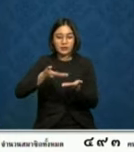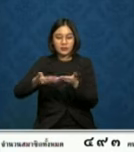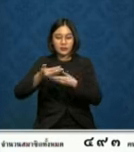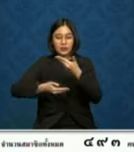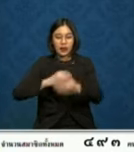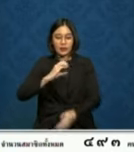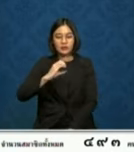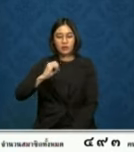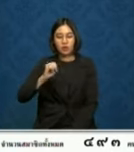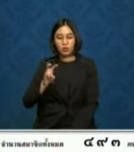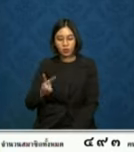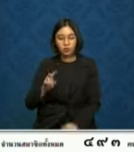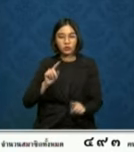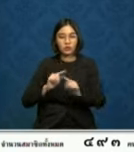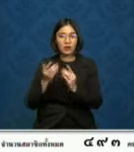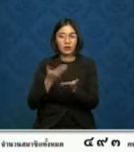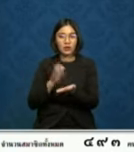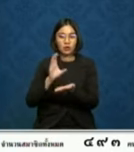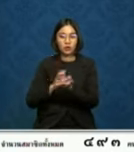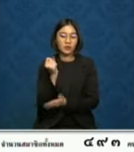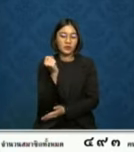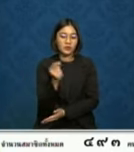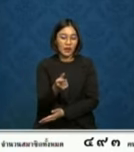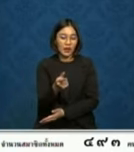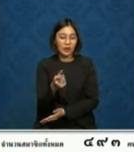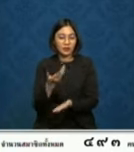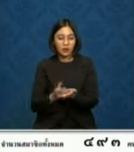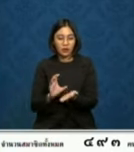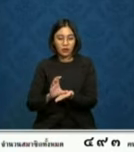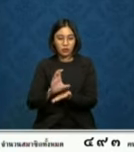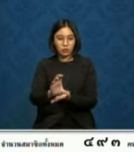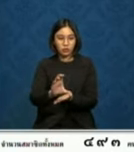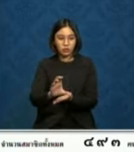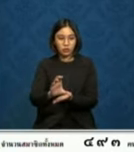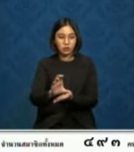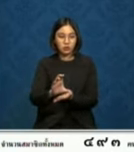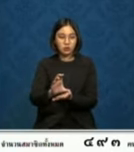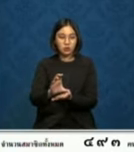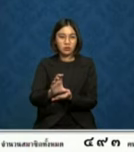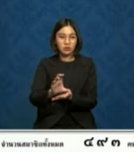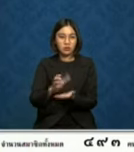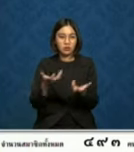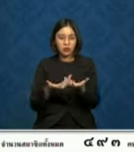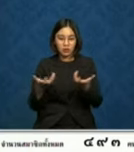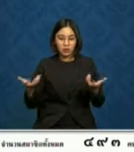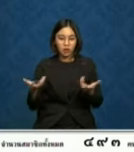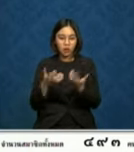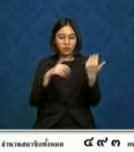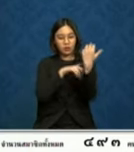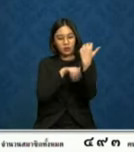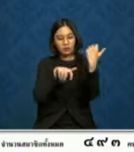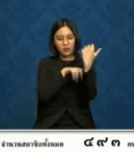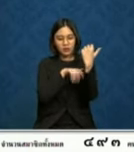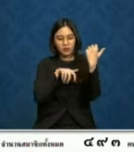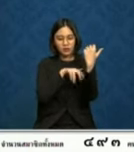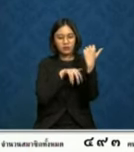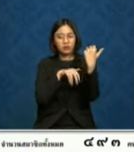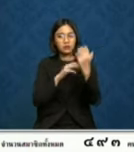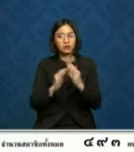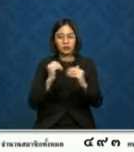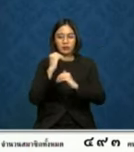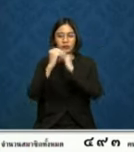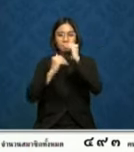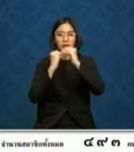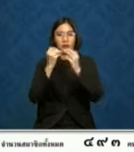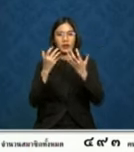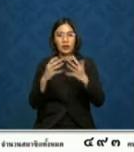เครดิตนะครับเป็นงบรายจ่ายลงทุนเงินอุดหนุนนะคะครุพันธ์คอมพิวเตอร์พัฒนา